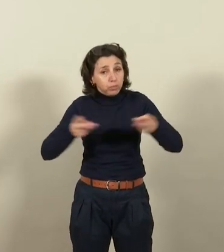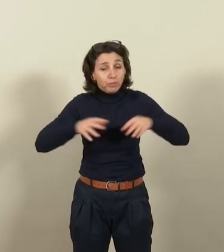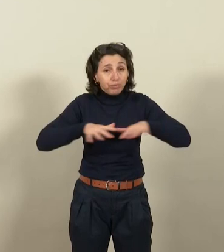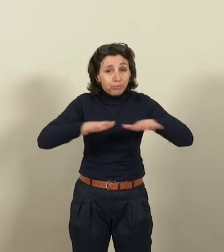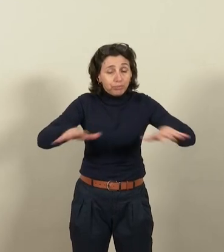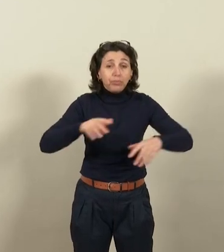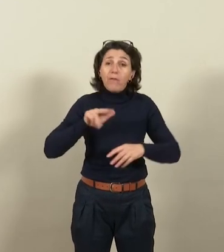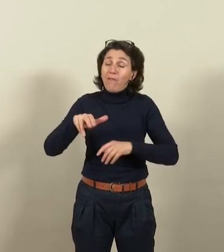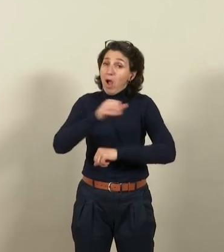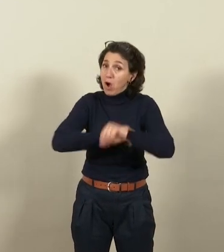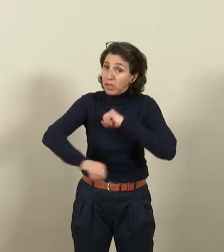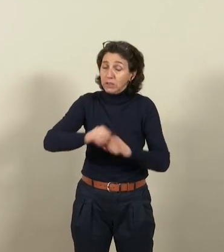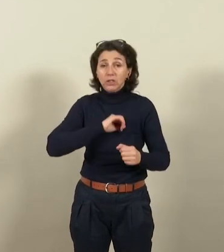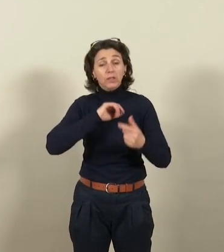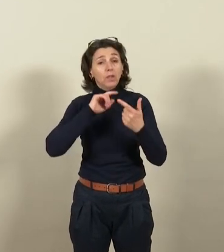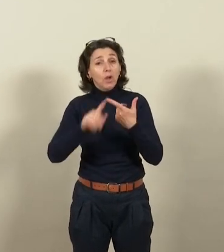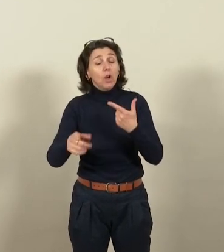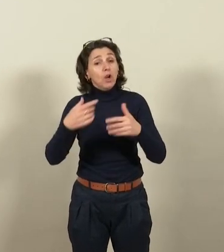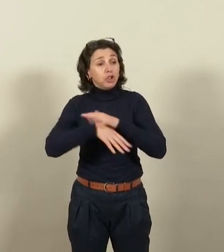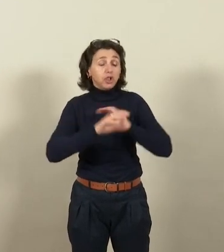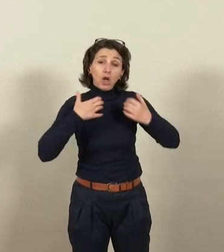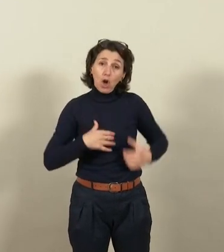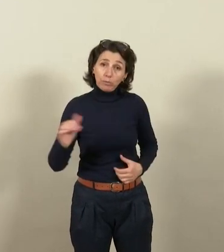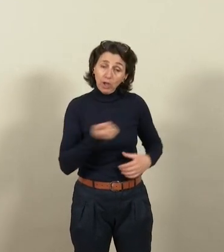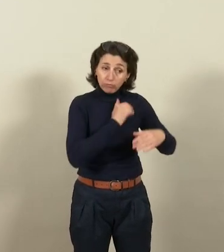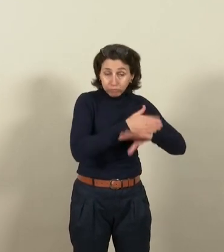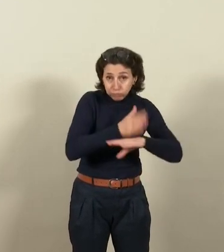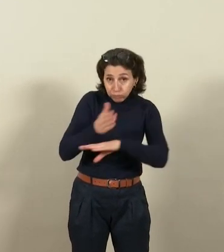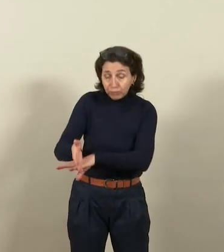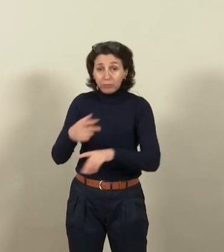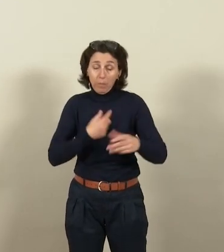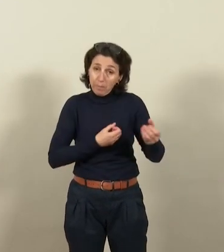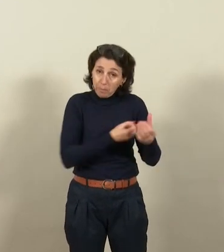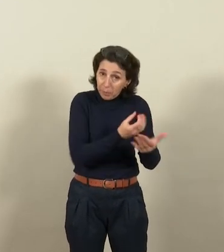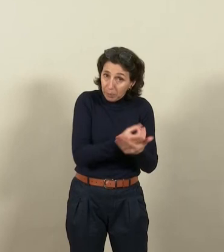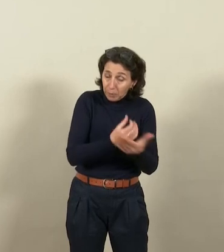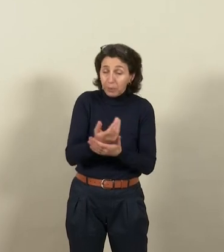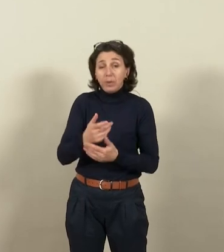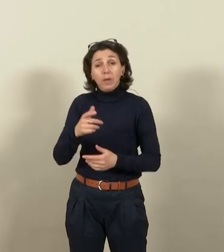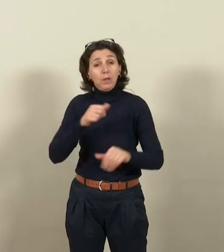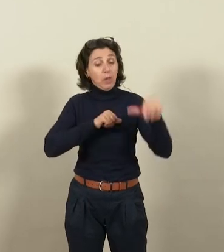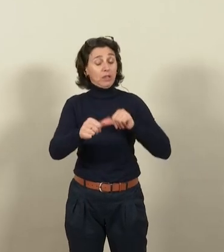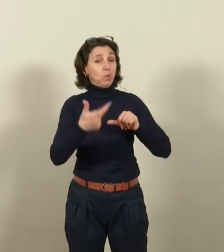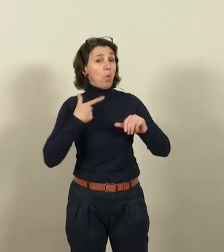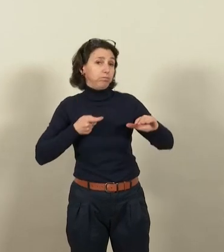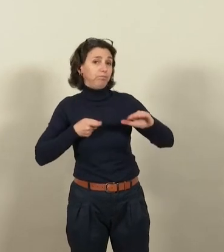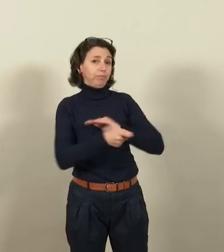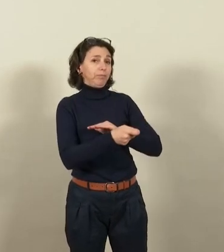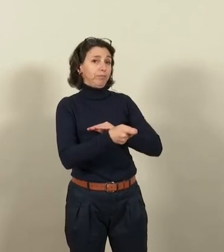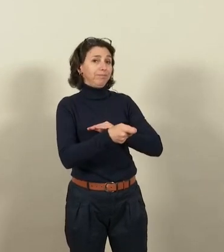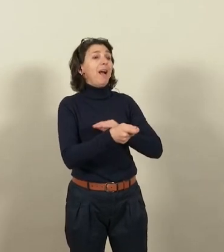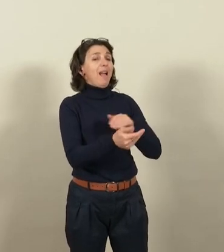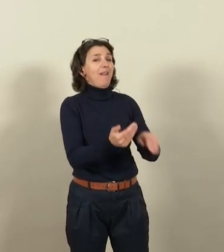dans le sport à destination des clubs nous ajoutons à cela le fait de conditionner les subvention alloué par la ville de Grenoble au suivi de ses